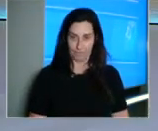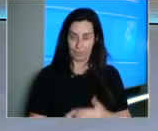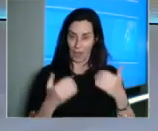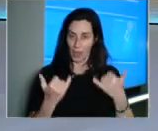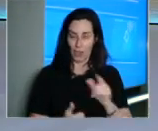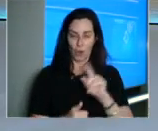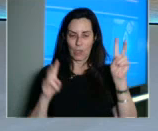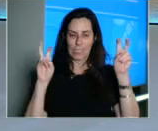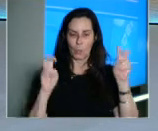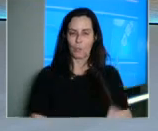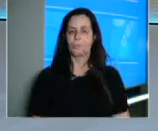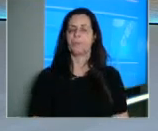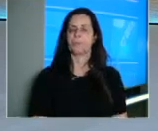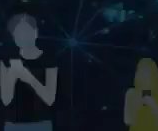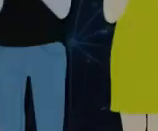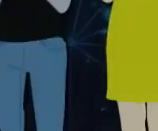ללא לציטוט.